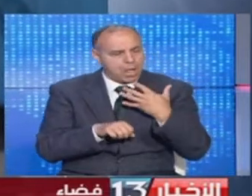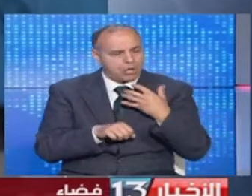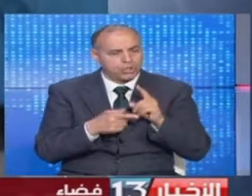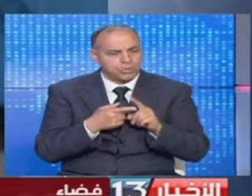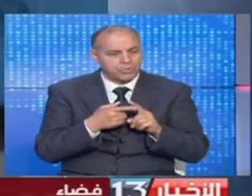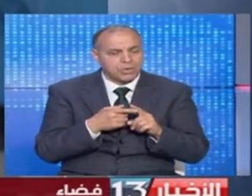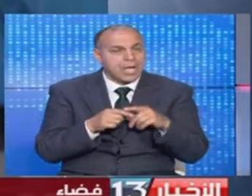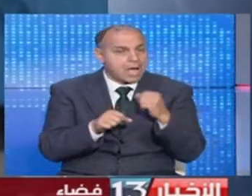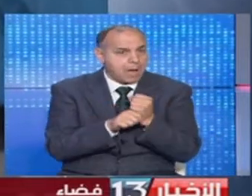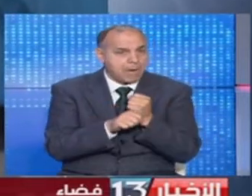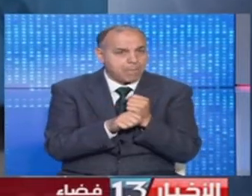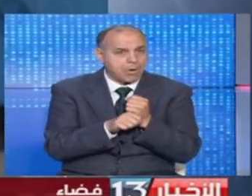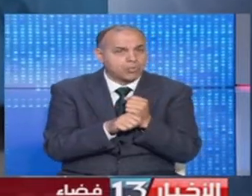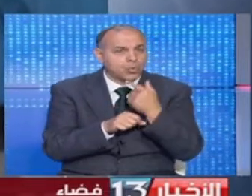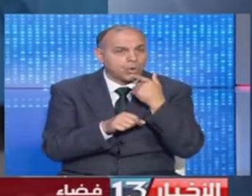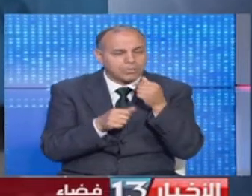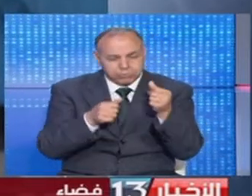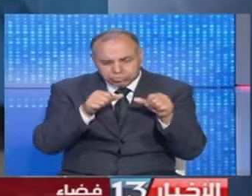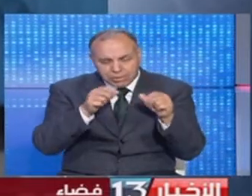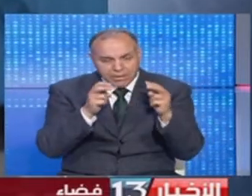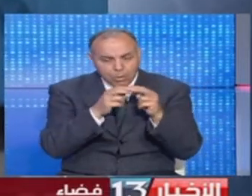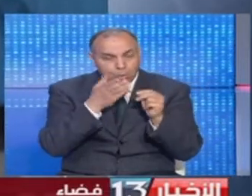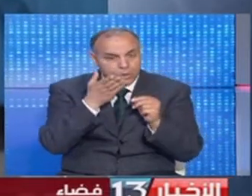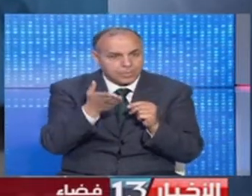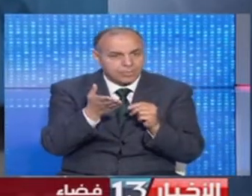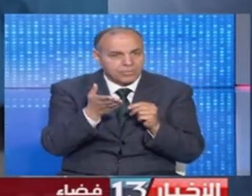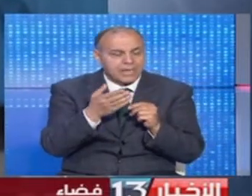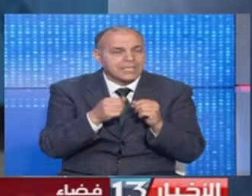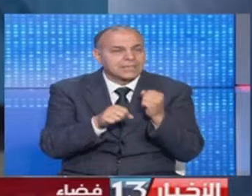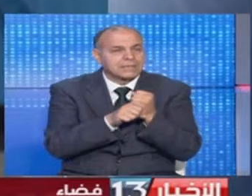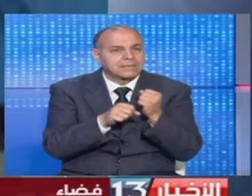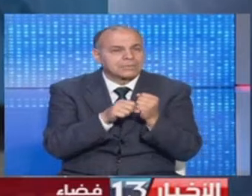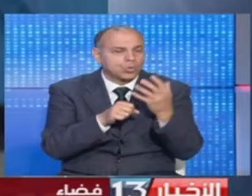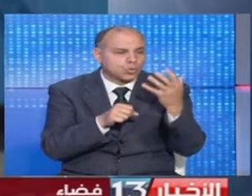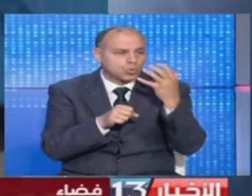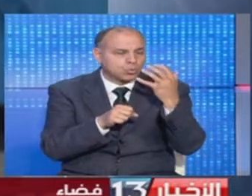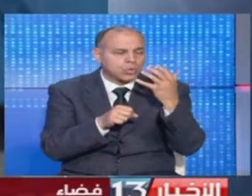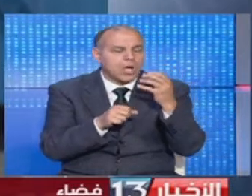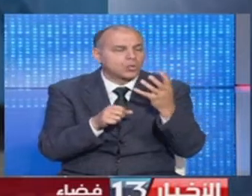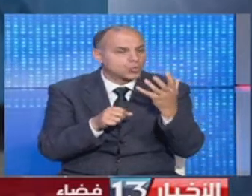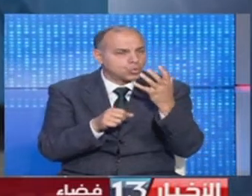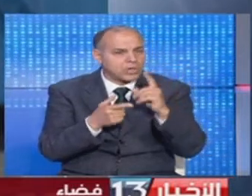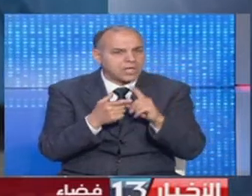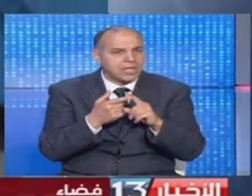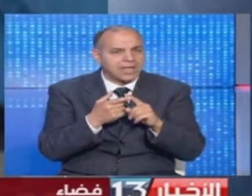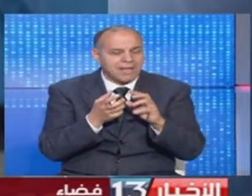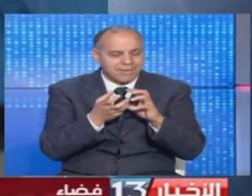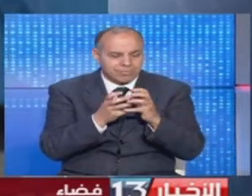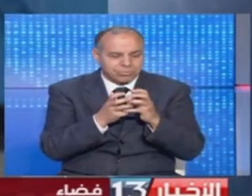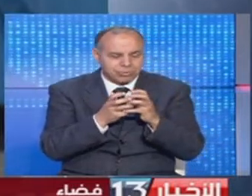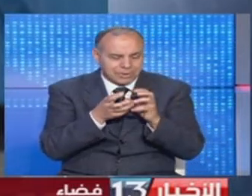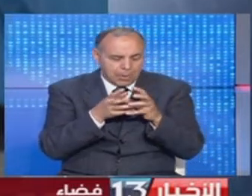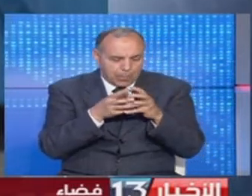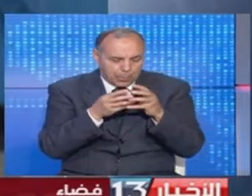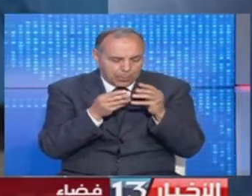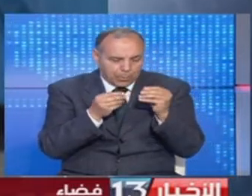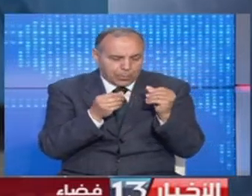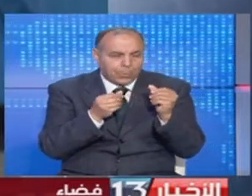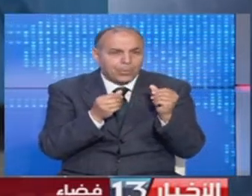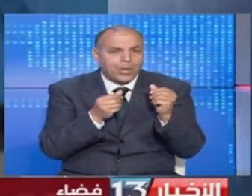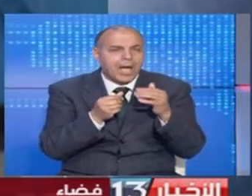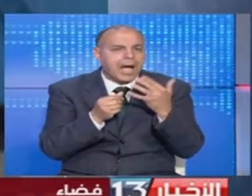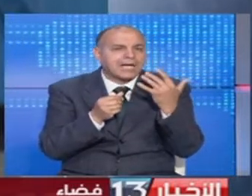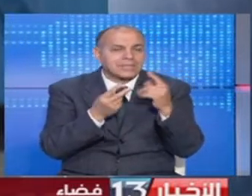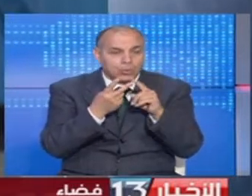وعمل عبر تقنيه التحرير الكهربائيه لاستخدام الحراره الشديده لفصل ذرات الاوكسجين عن جزيئات غاز